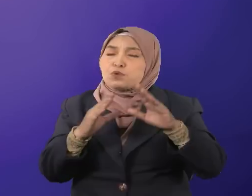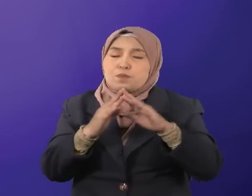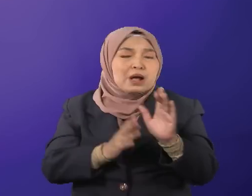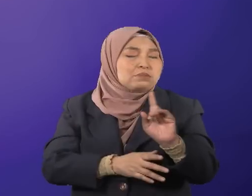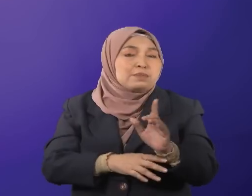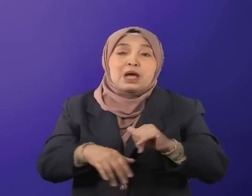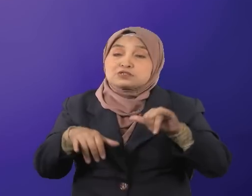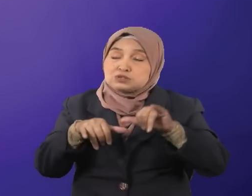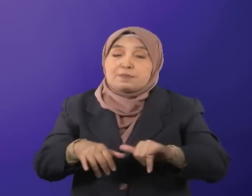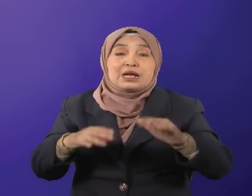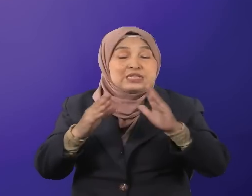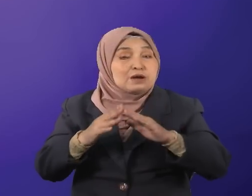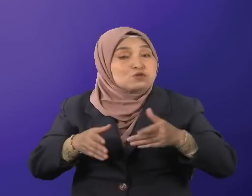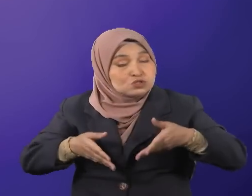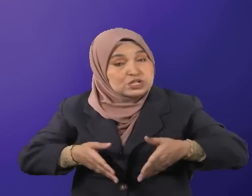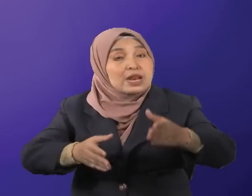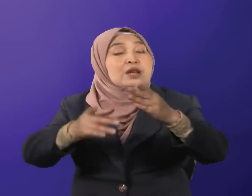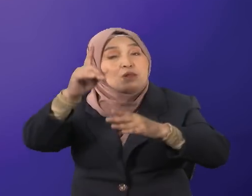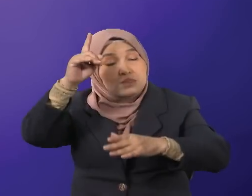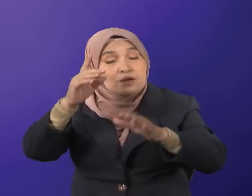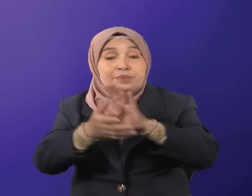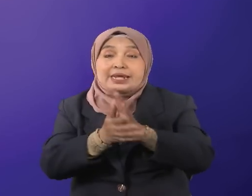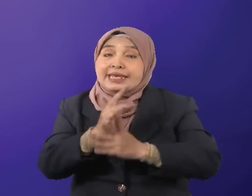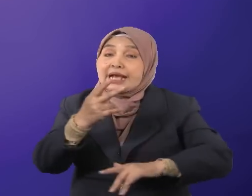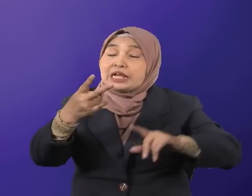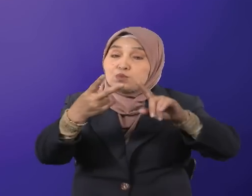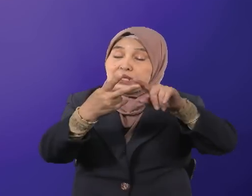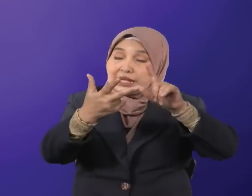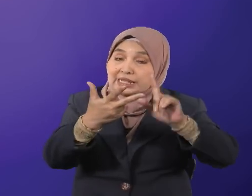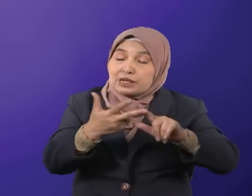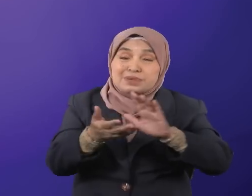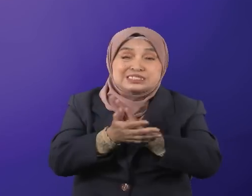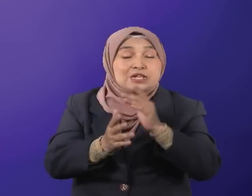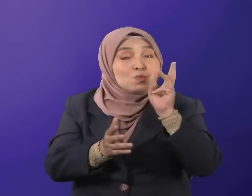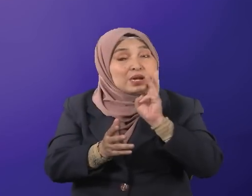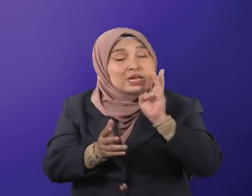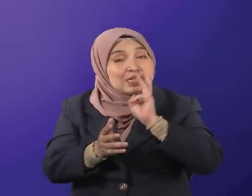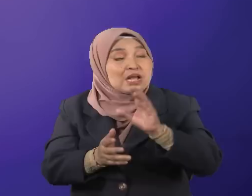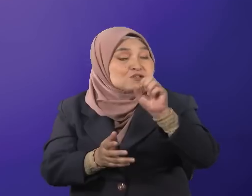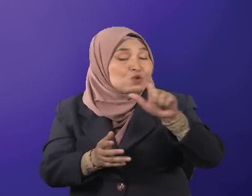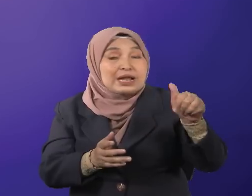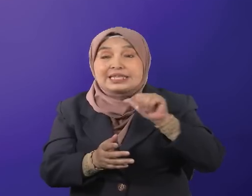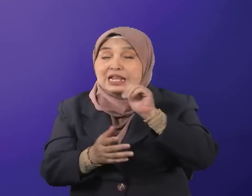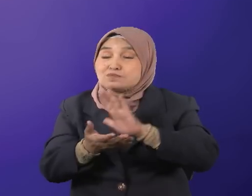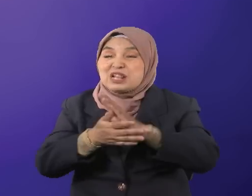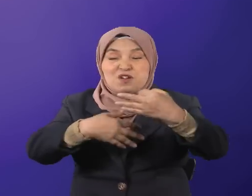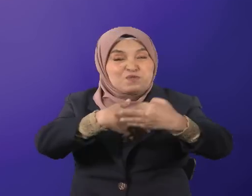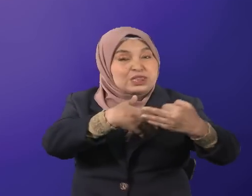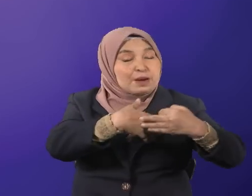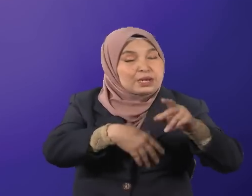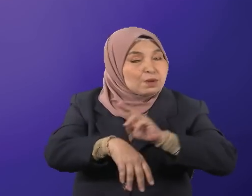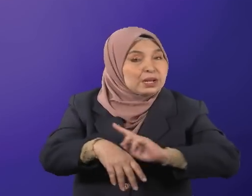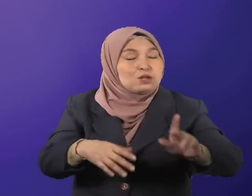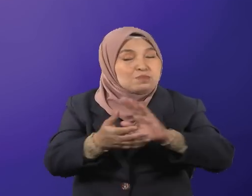Spend masa banyak fi sabilillah. Yang kedua. Yang ketiga, menjadi wanita salihah dan tidak menjadi fitnah kepada agama. Kerana untuk